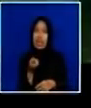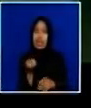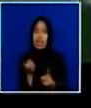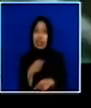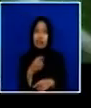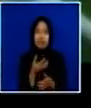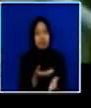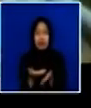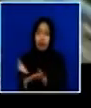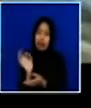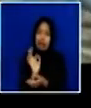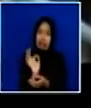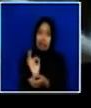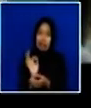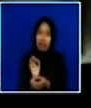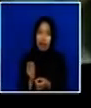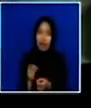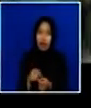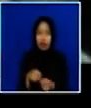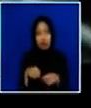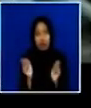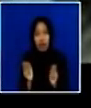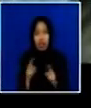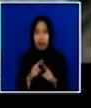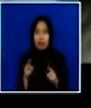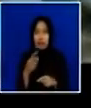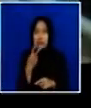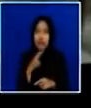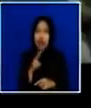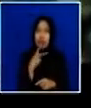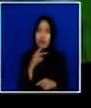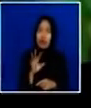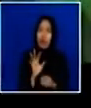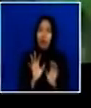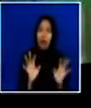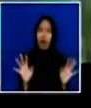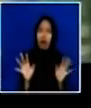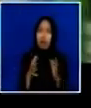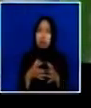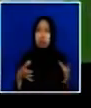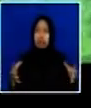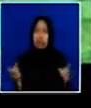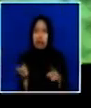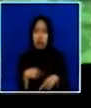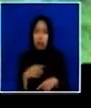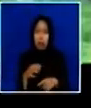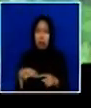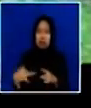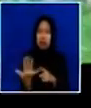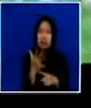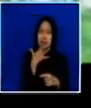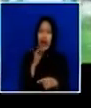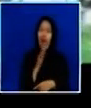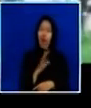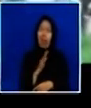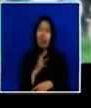hanya dibiarkan saja tidak dimusnahkan namun belakangan koloni tahun Vespa ini menjadi besar dan membuat warga sekitar merasa resah